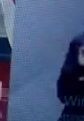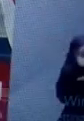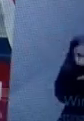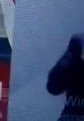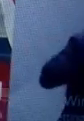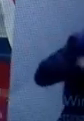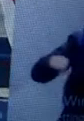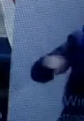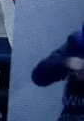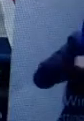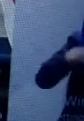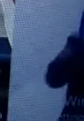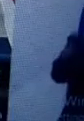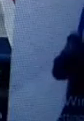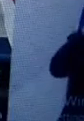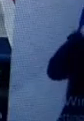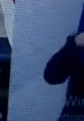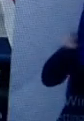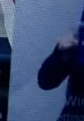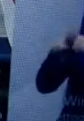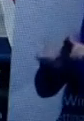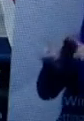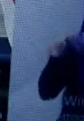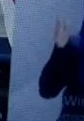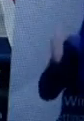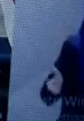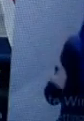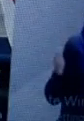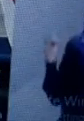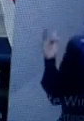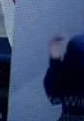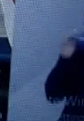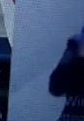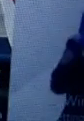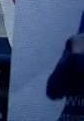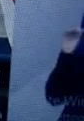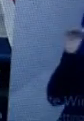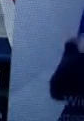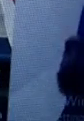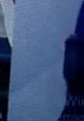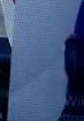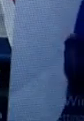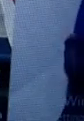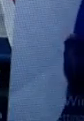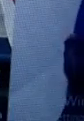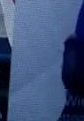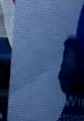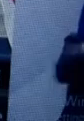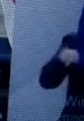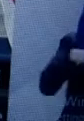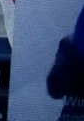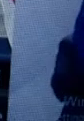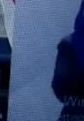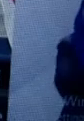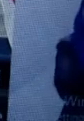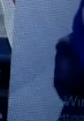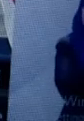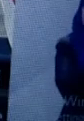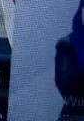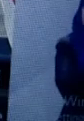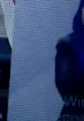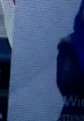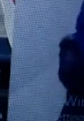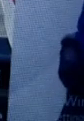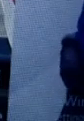apa-apa aktiviti lain yang melibatkan kehadiran orang ramai yang bersesak di suatu tempat sehingga menyukarkan